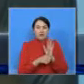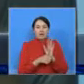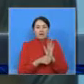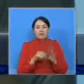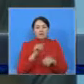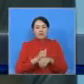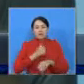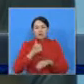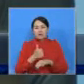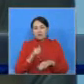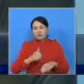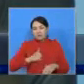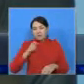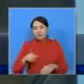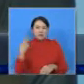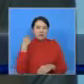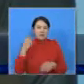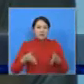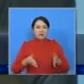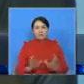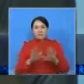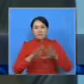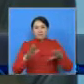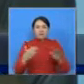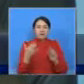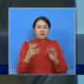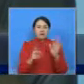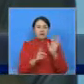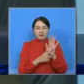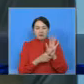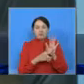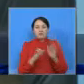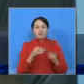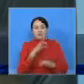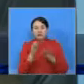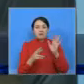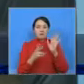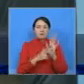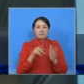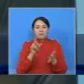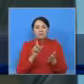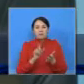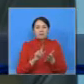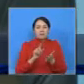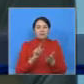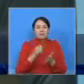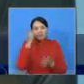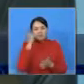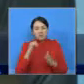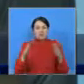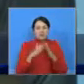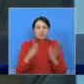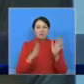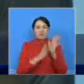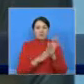әскердегілер. Жетінші, шетелде туылған балалар. Сегізінші, жетімдер, қариялар, үйіндегілер.